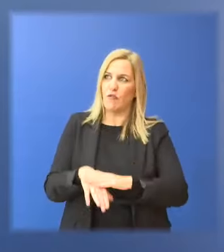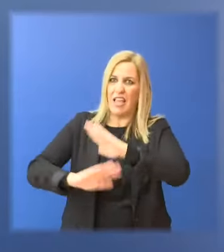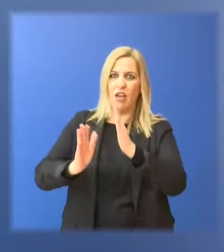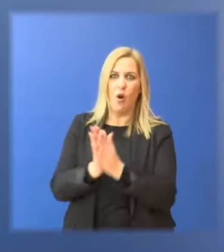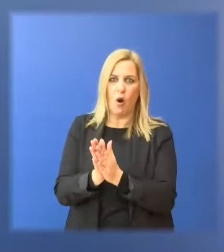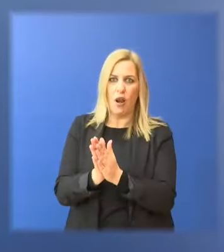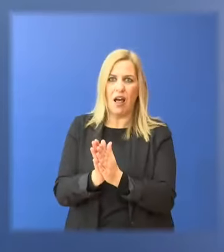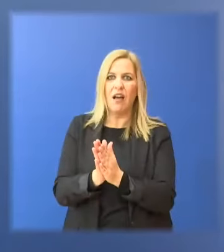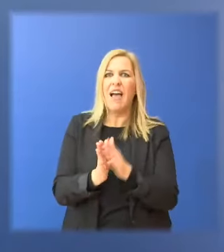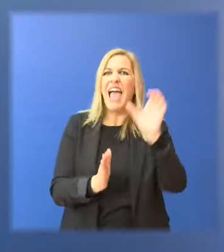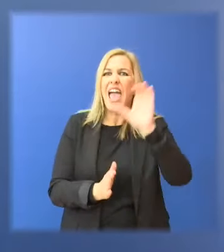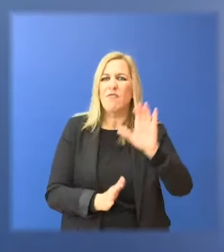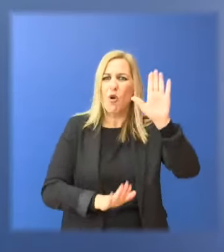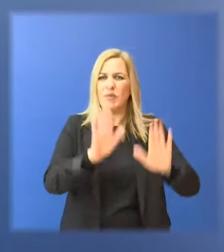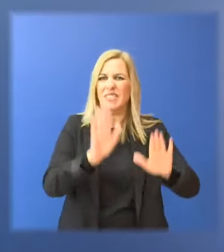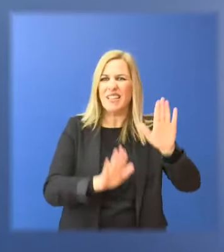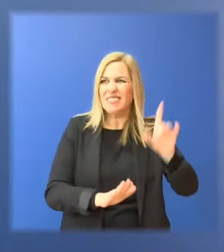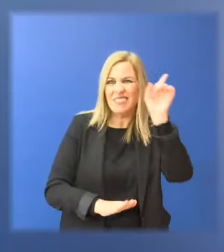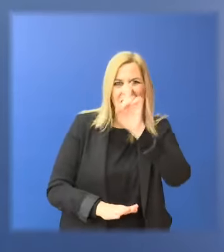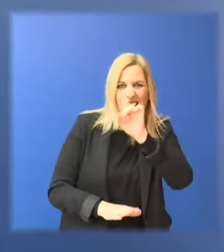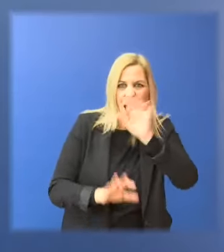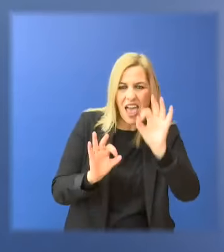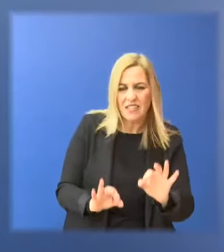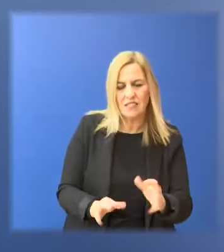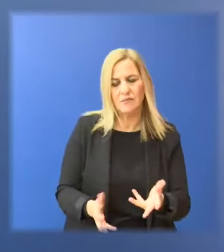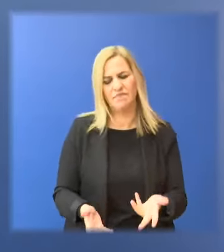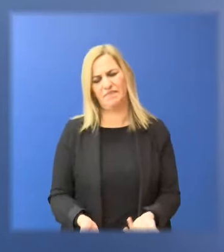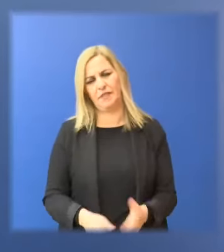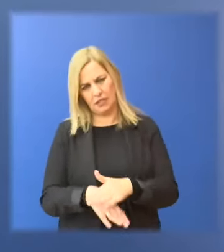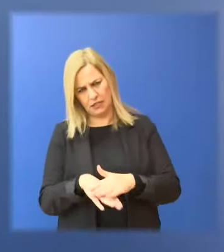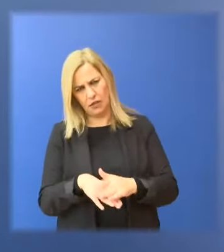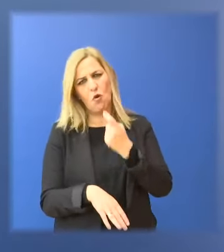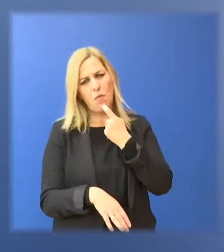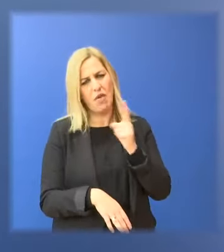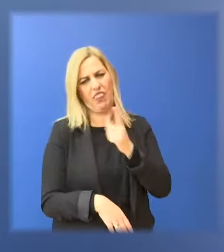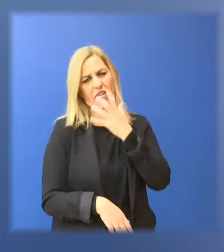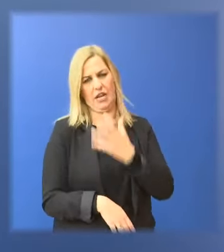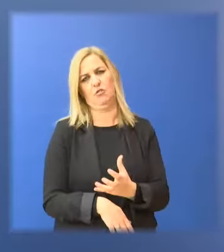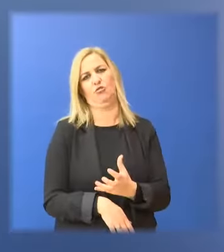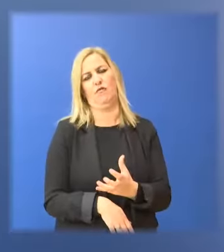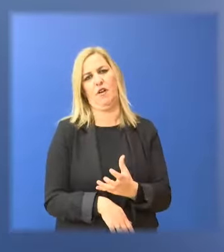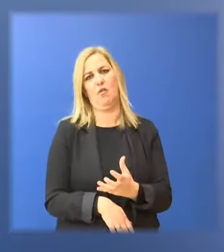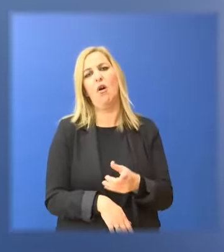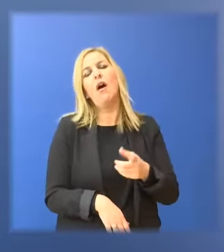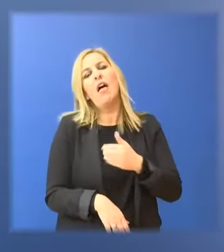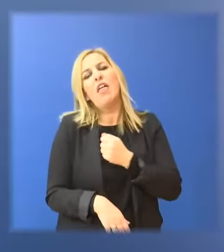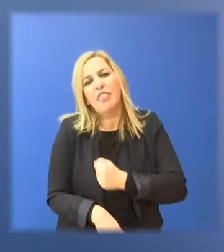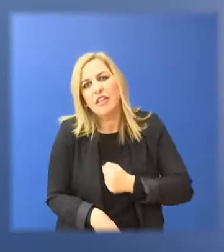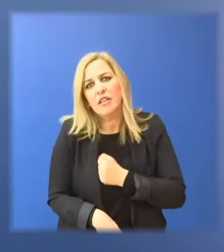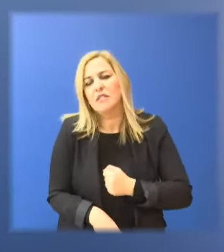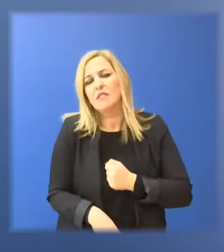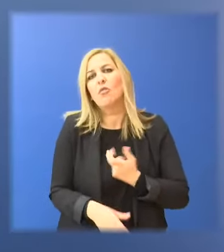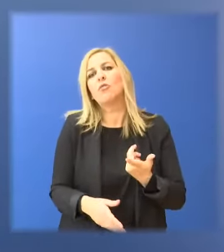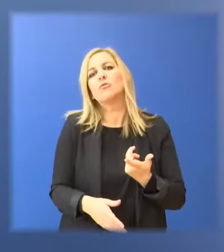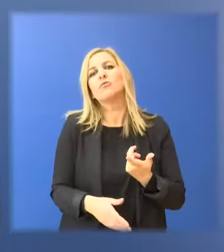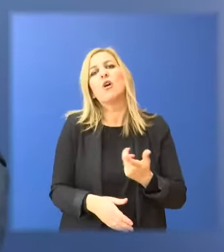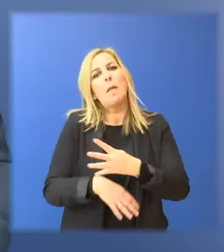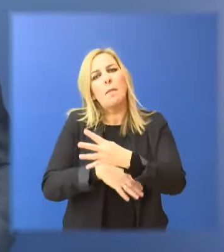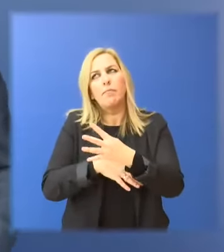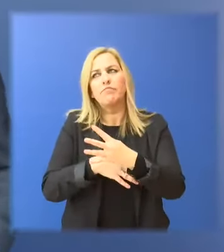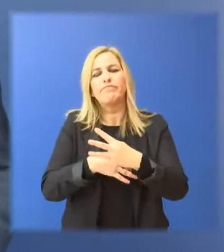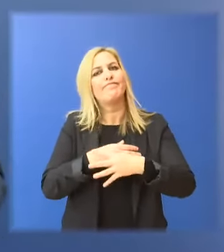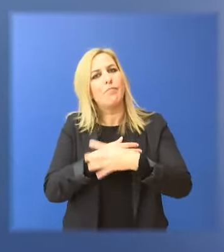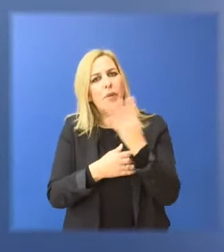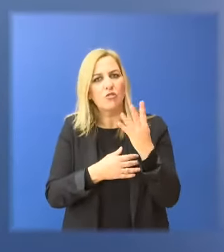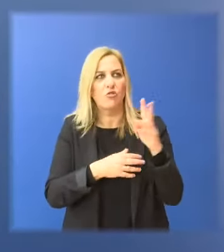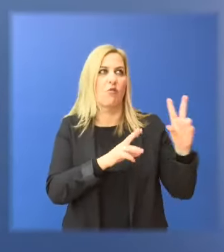αυτά στερούνται οποιασδήποτε σοβαρότητας και είναι μια ανάλυση και μια λογική που δυστυχώς τον υιοθετεί σε ένα μεγάλο μέρος του και το ΠΑΣΟΚ,